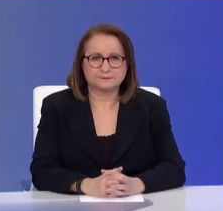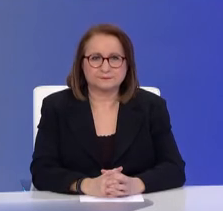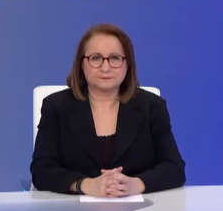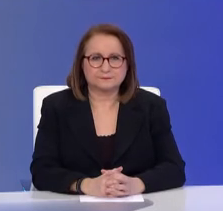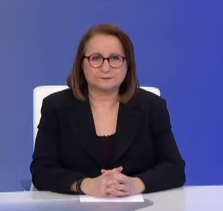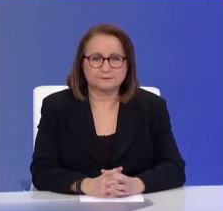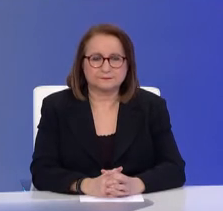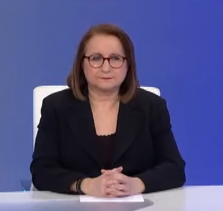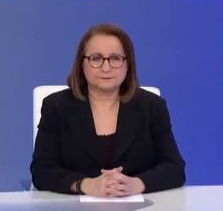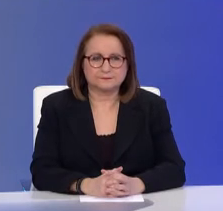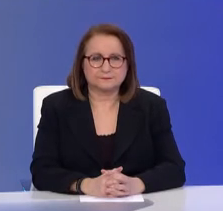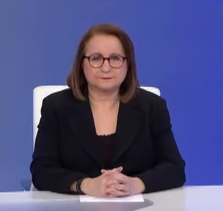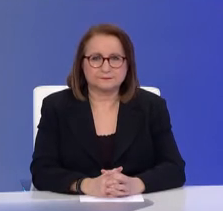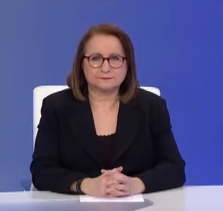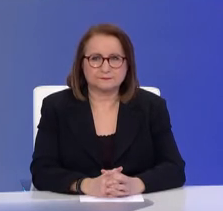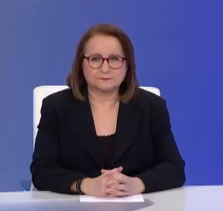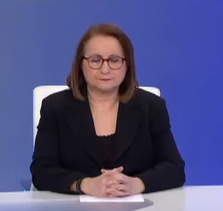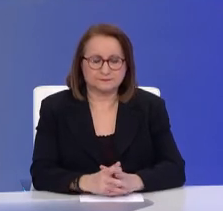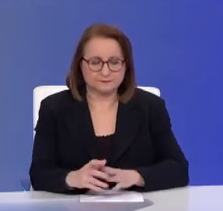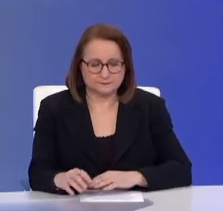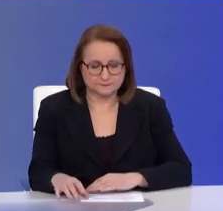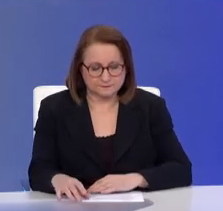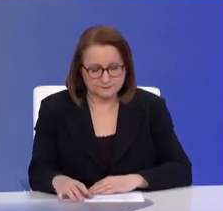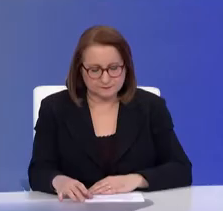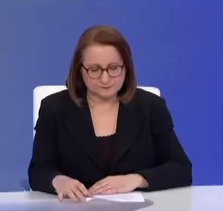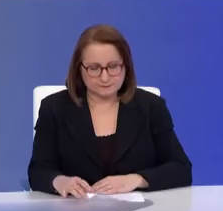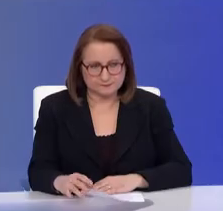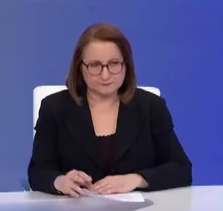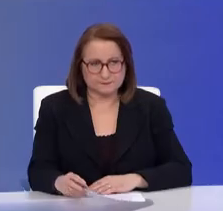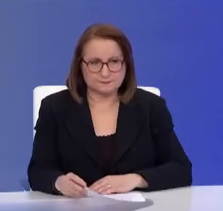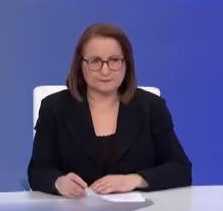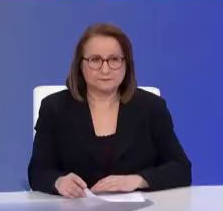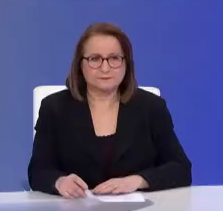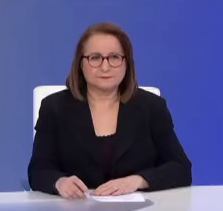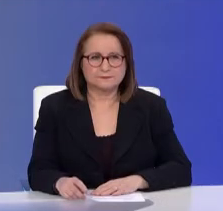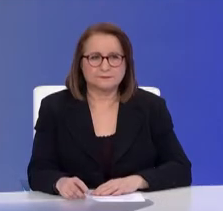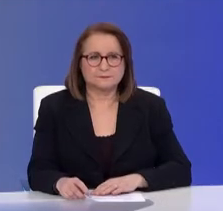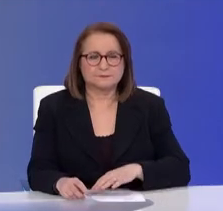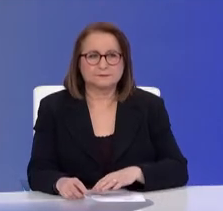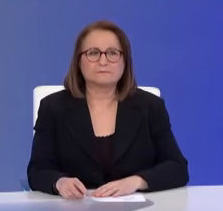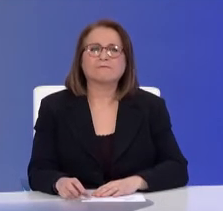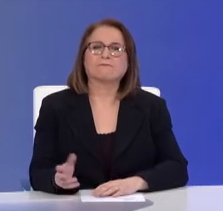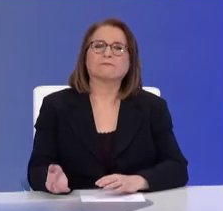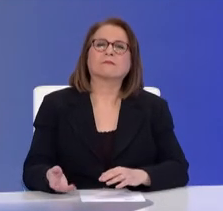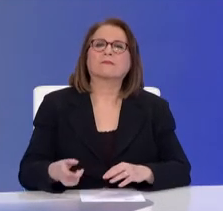το Διεθνές Βραβείο Lord Byron και τους